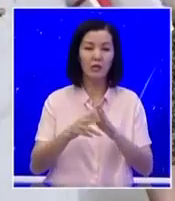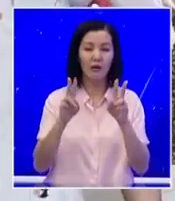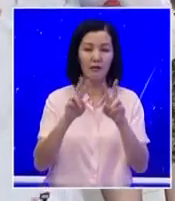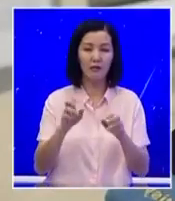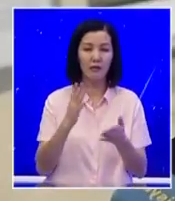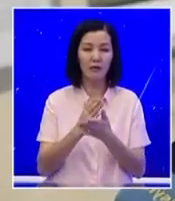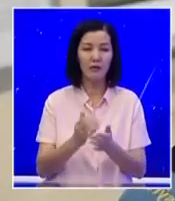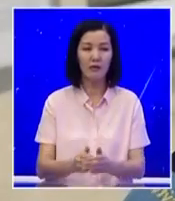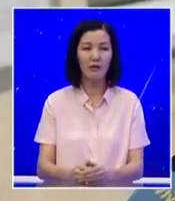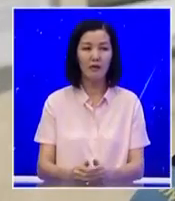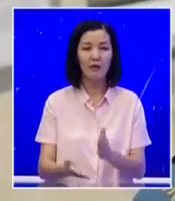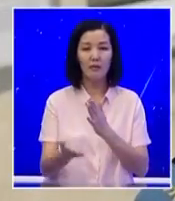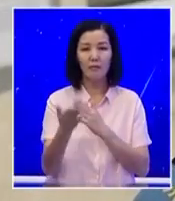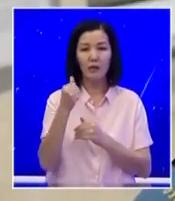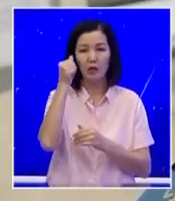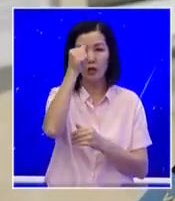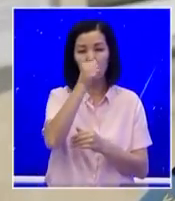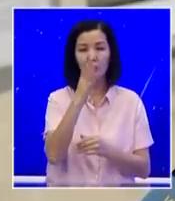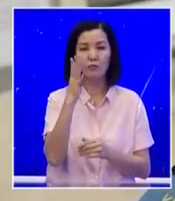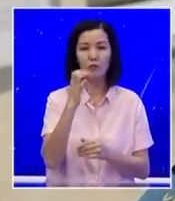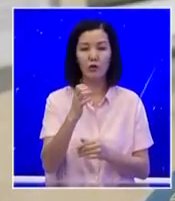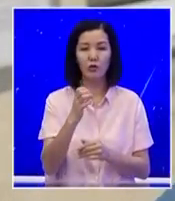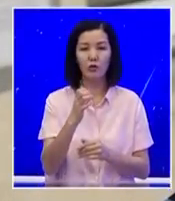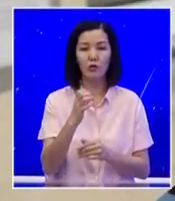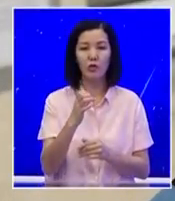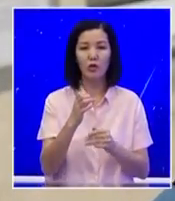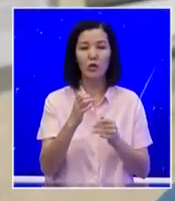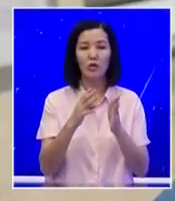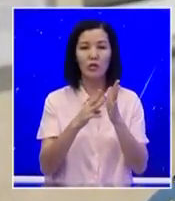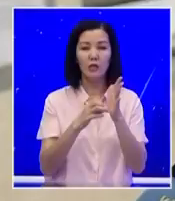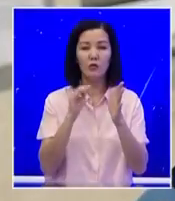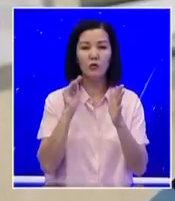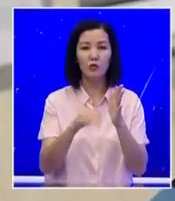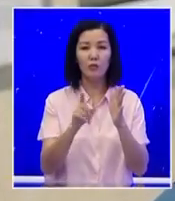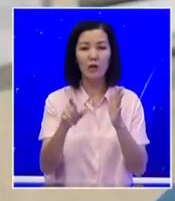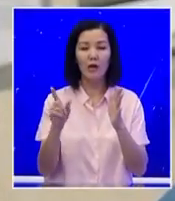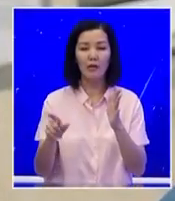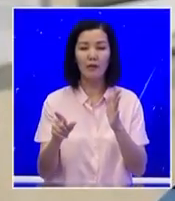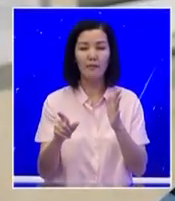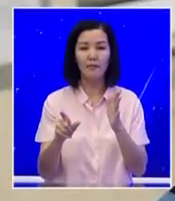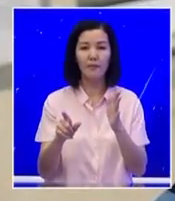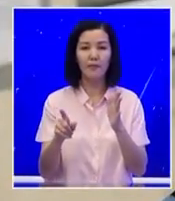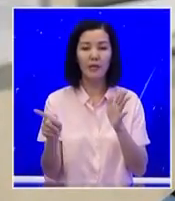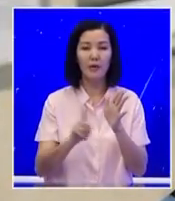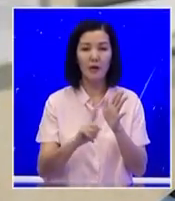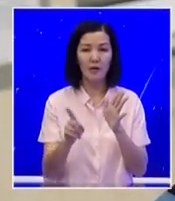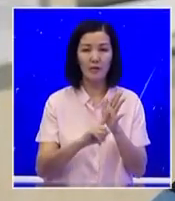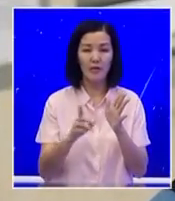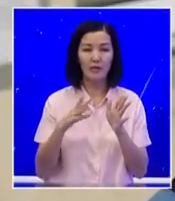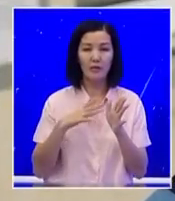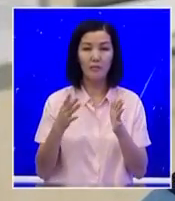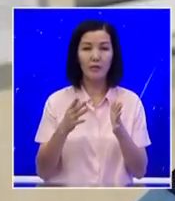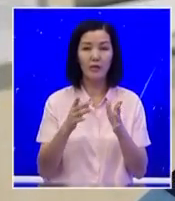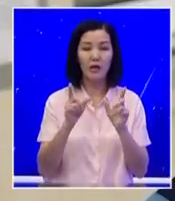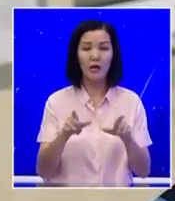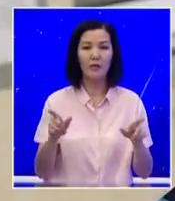тексеріледі. Былтыр 500-ден 800 мың адам қабылдап болды. Биыл одан да көп